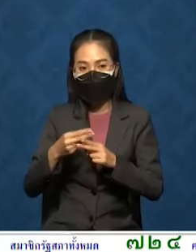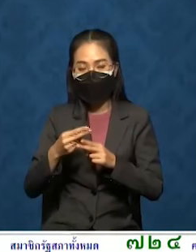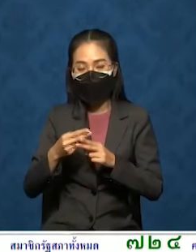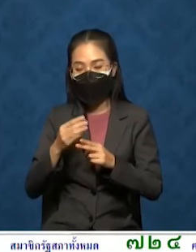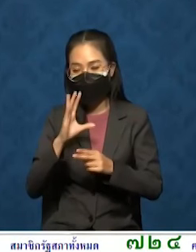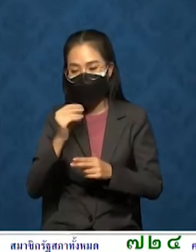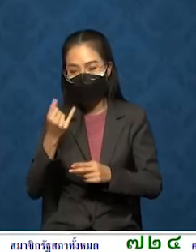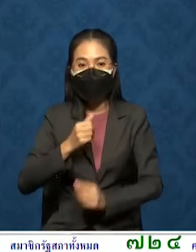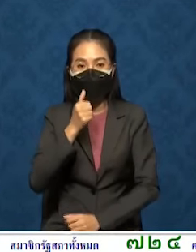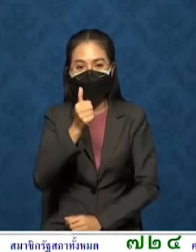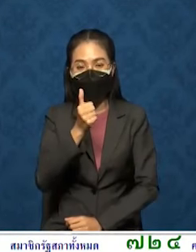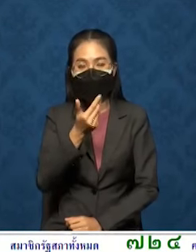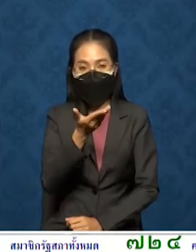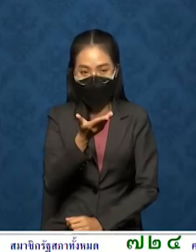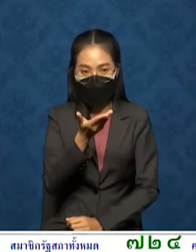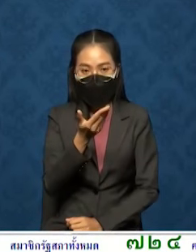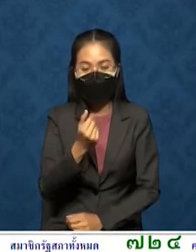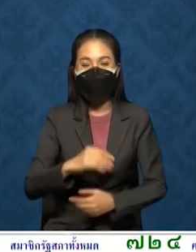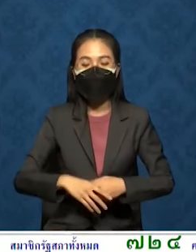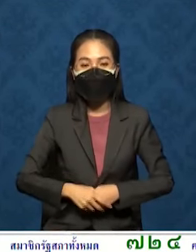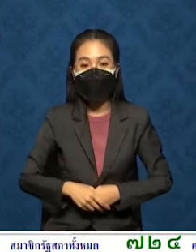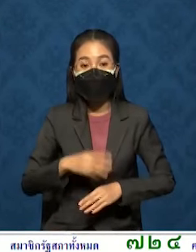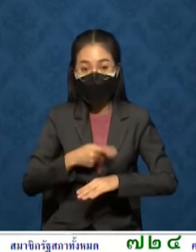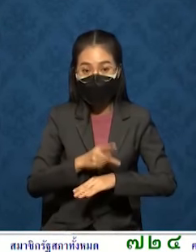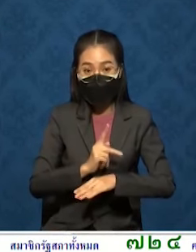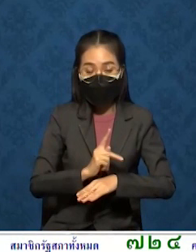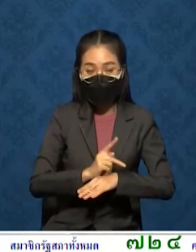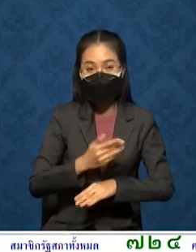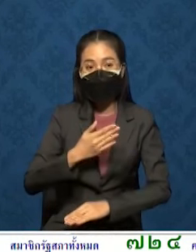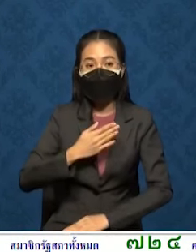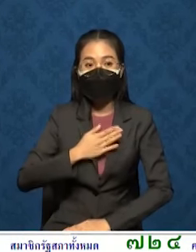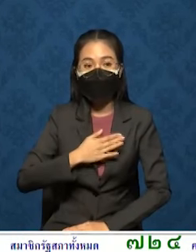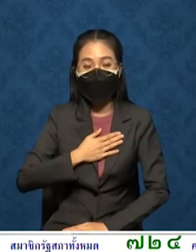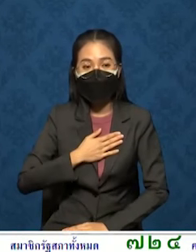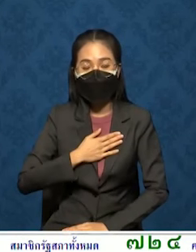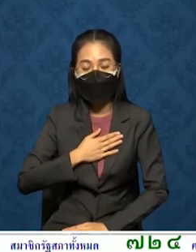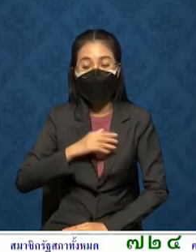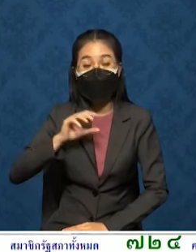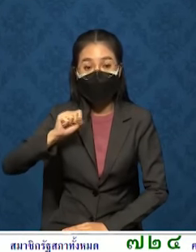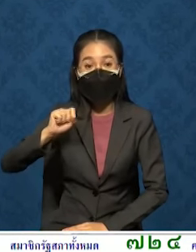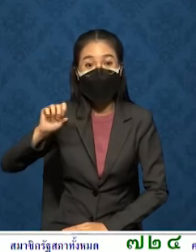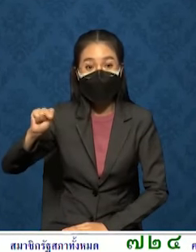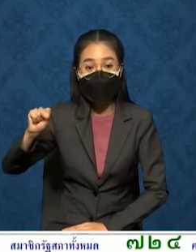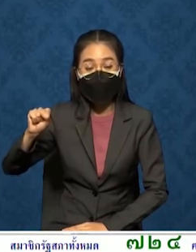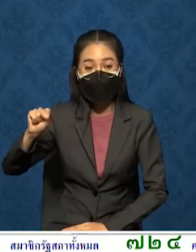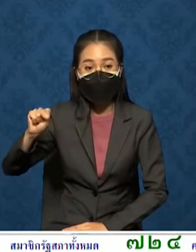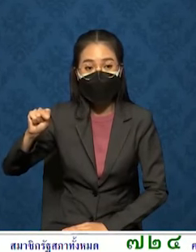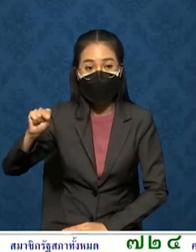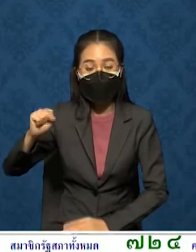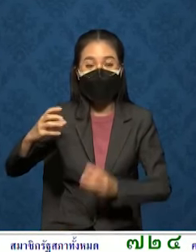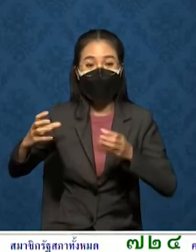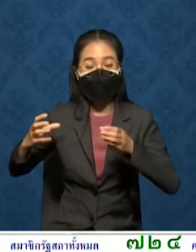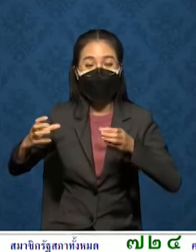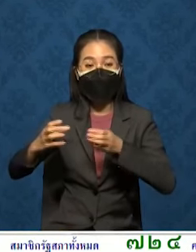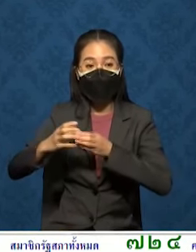เชิญท่านทวีครับ กลับเรียนท่านประธานที่เคารพครับผมพันตำรวจเอกทวีสอดส่องสมาชิกสภาผู้แทนราษฎรแบ